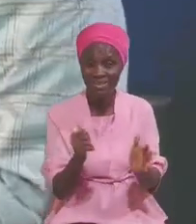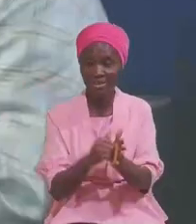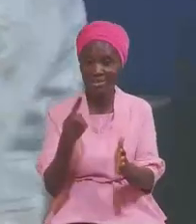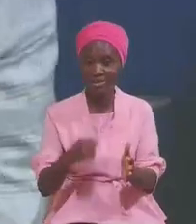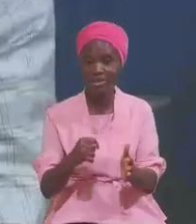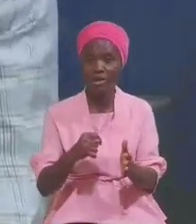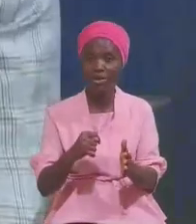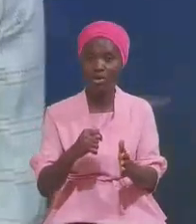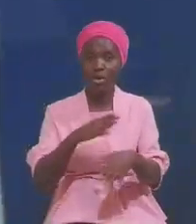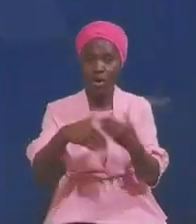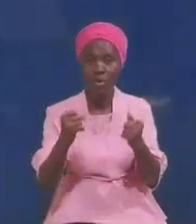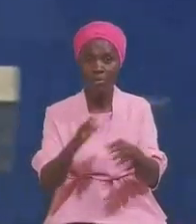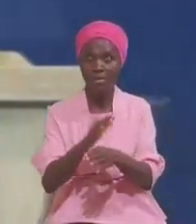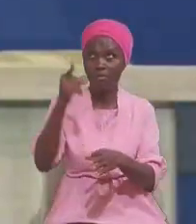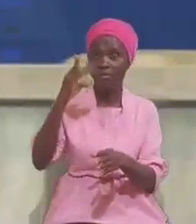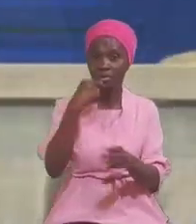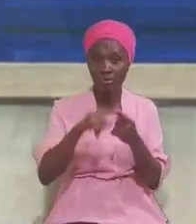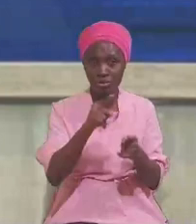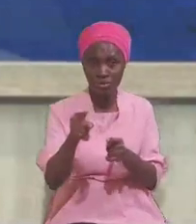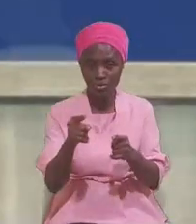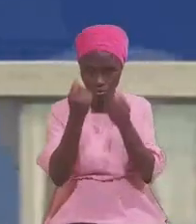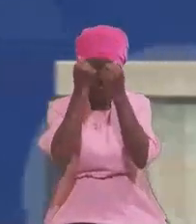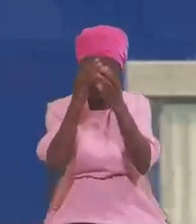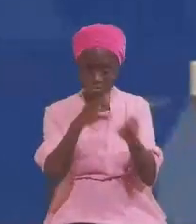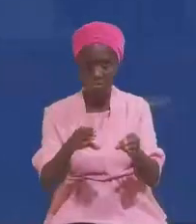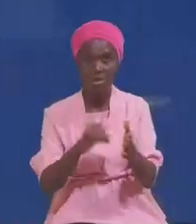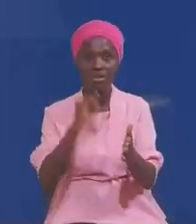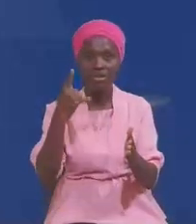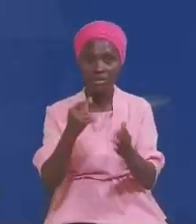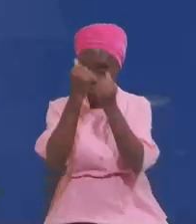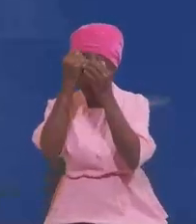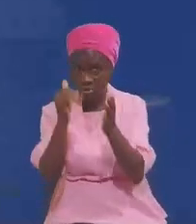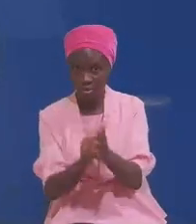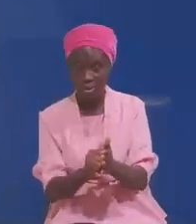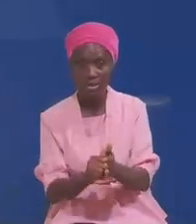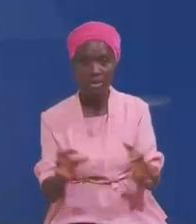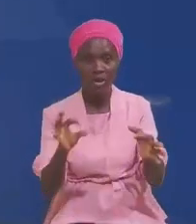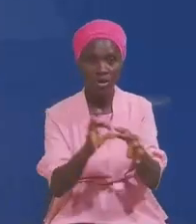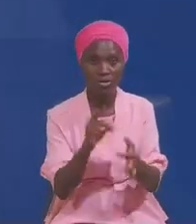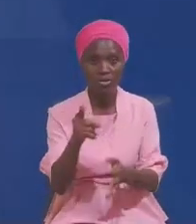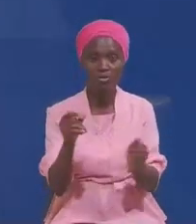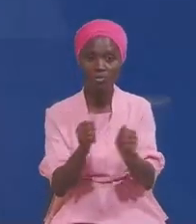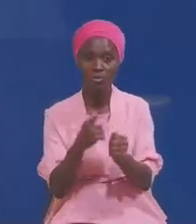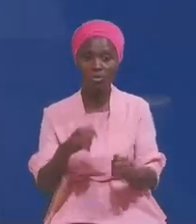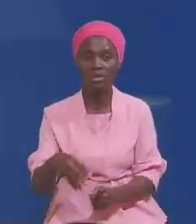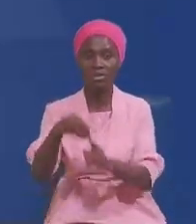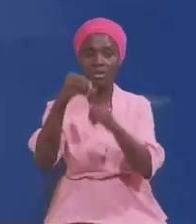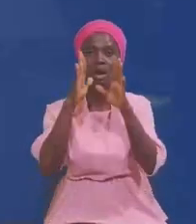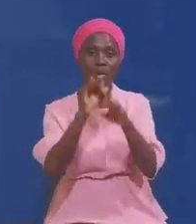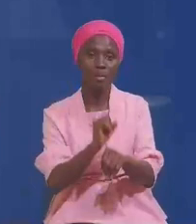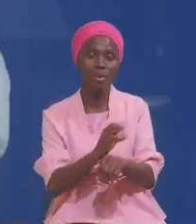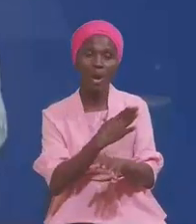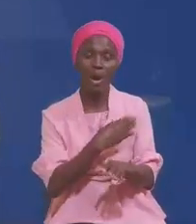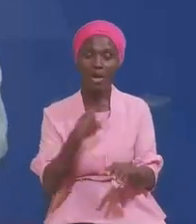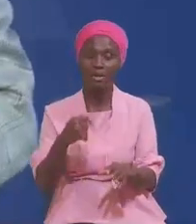faites-le. Alors, c'est l'obéissance qui vous connecte au miracle spécial et au